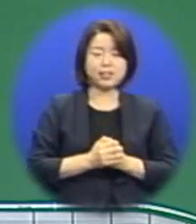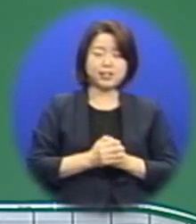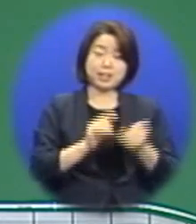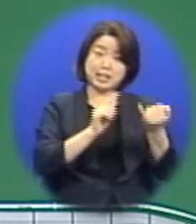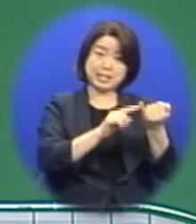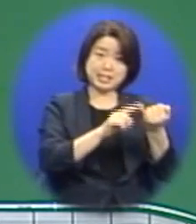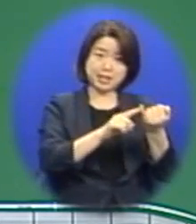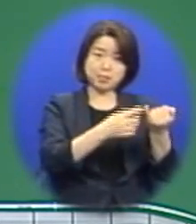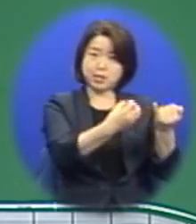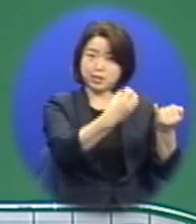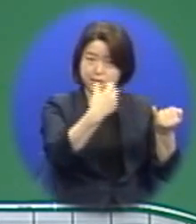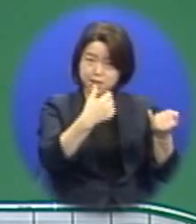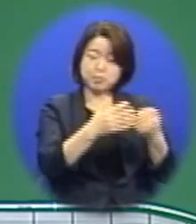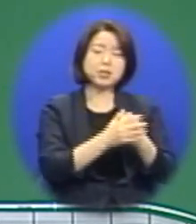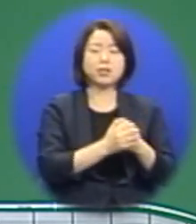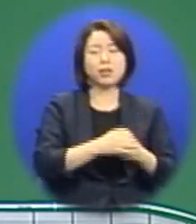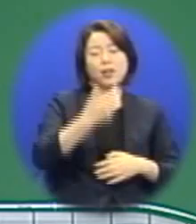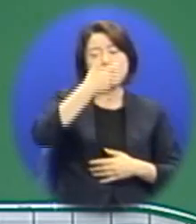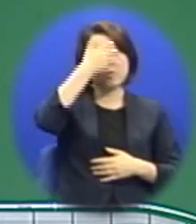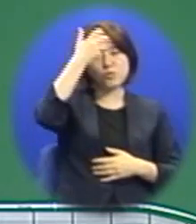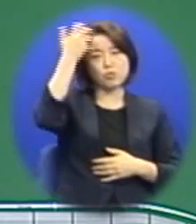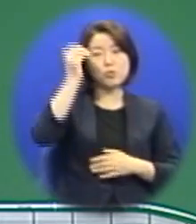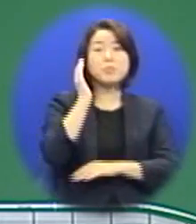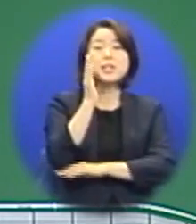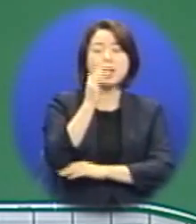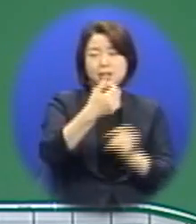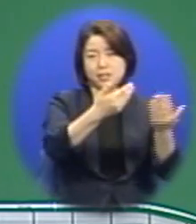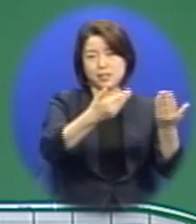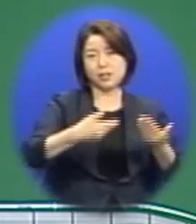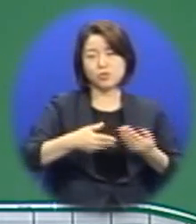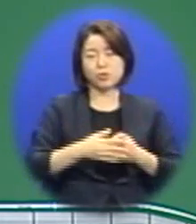양이 꿈꾼 이야기를 해 주었습니다.